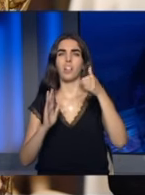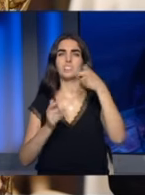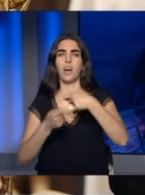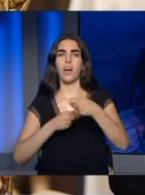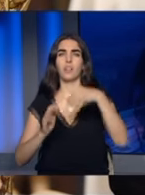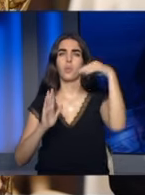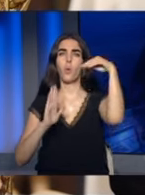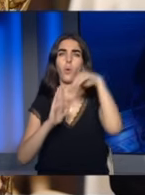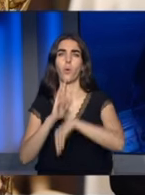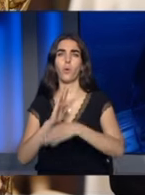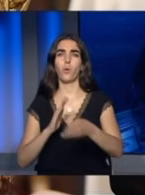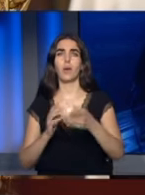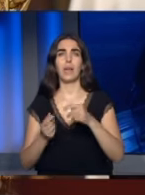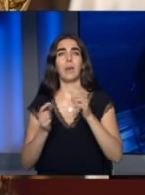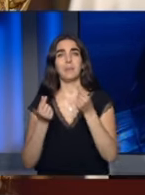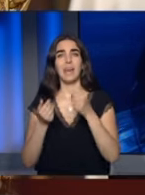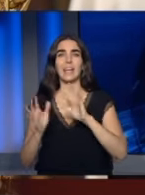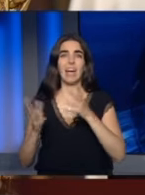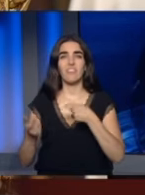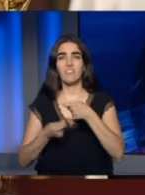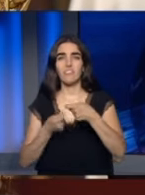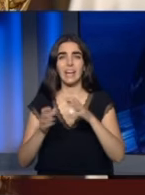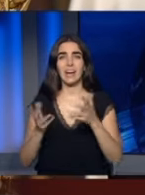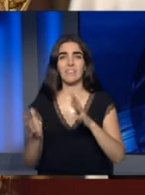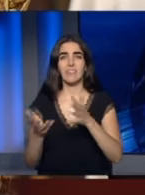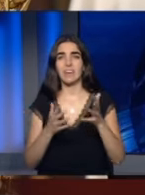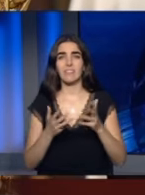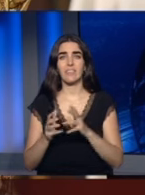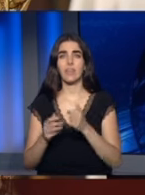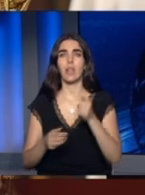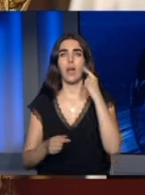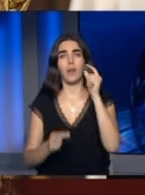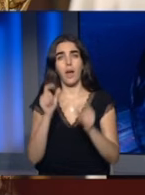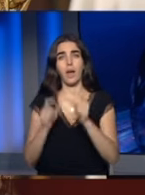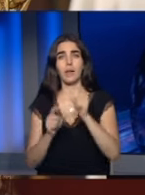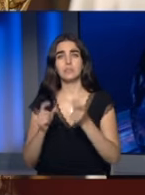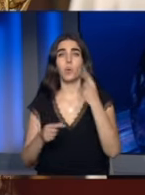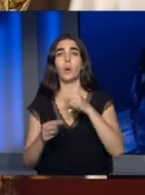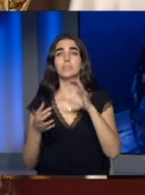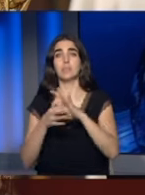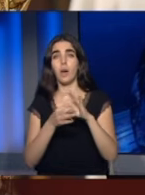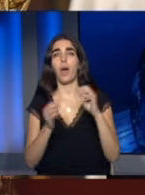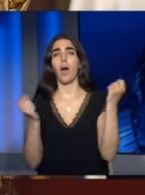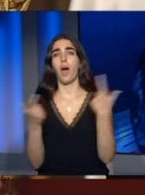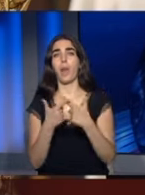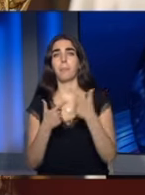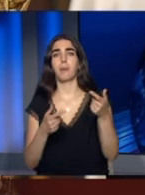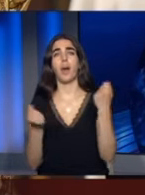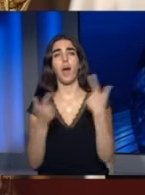حل للمشاكل العديده التي تنغص حياه اللبنانيين